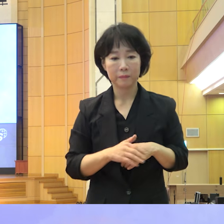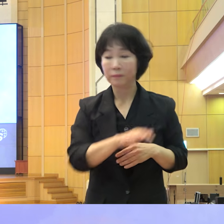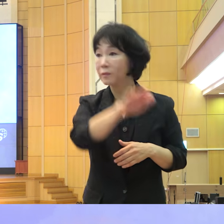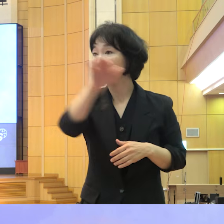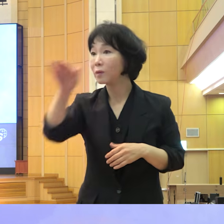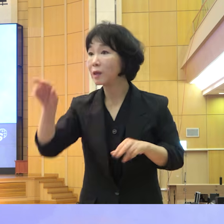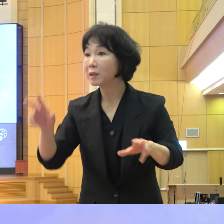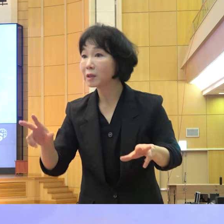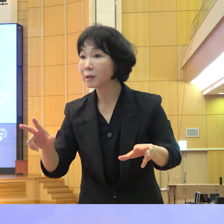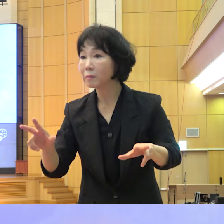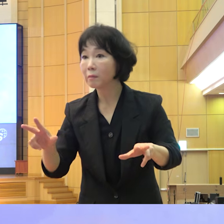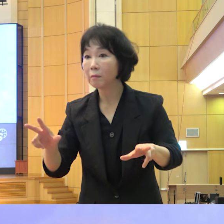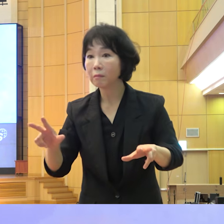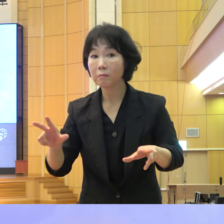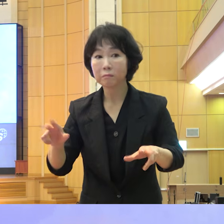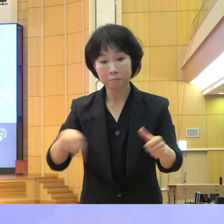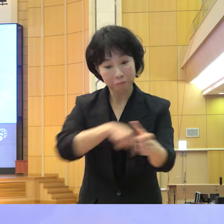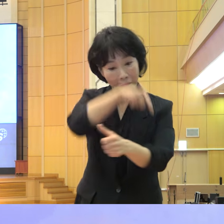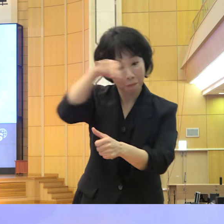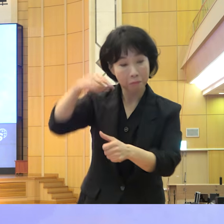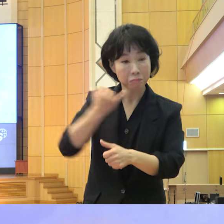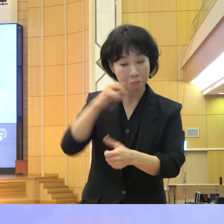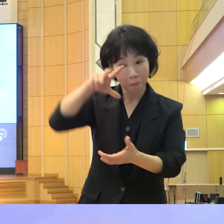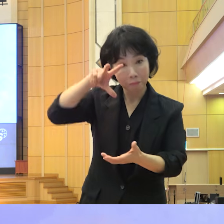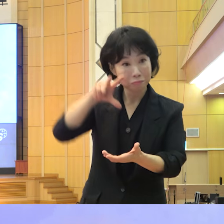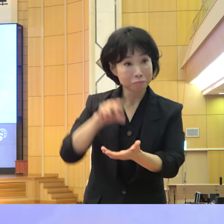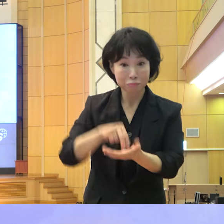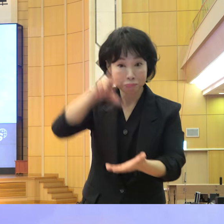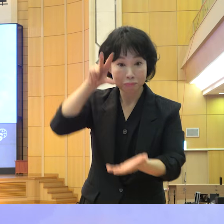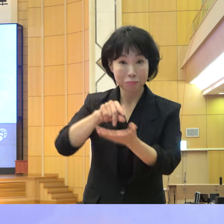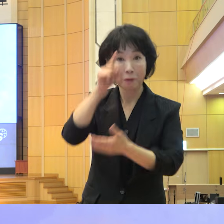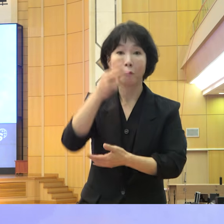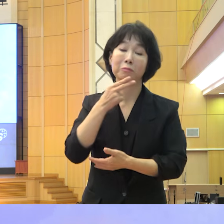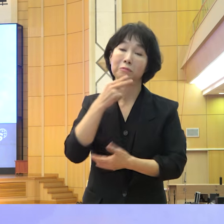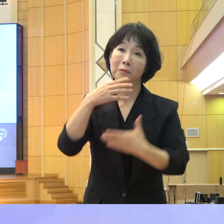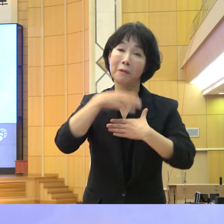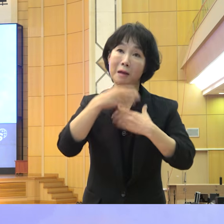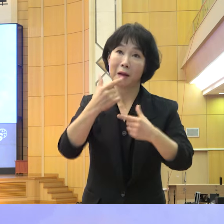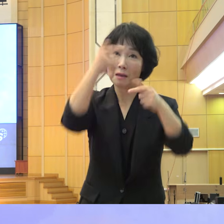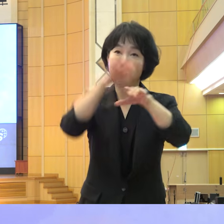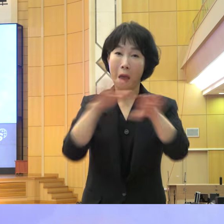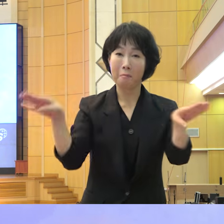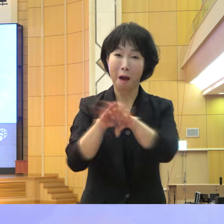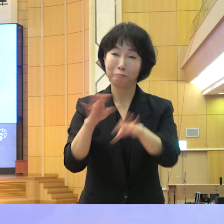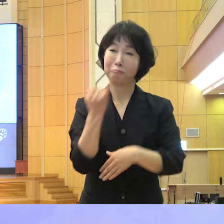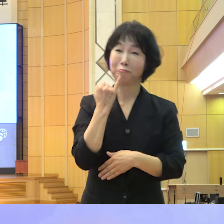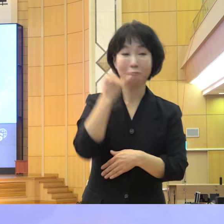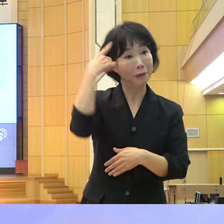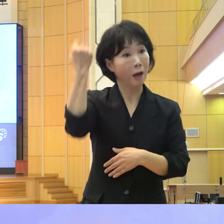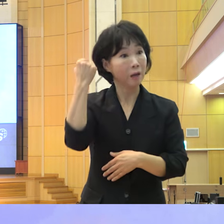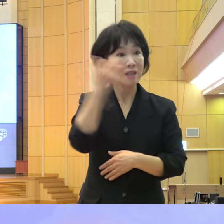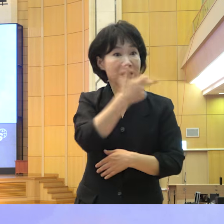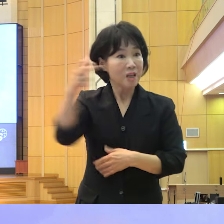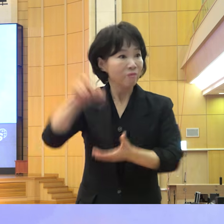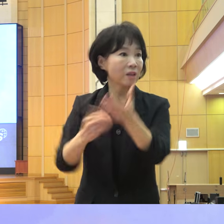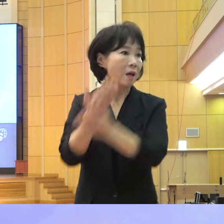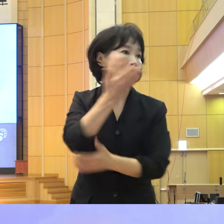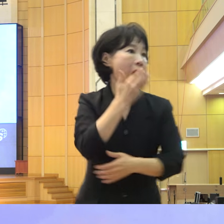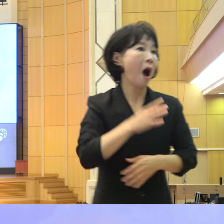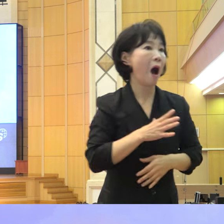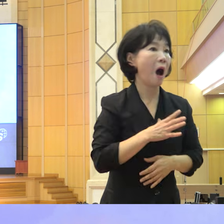문제가 안 다가오면요 뭐 안식일 안 지켜도 별일 없네, 이거 참 큰일 날